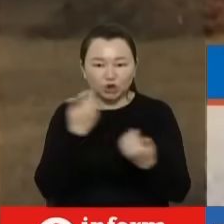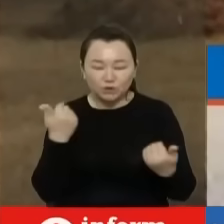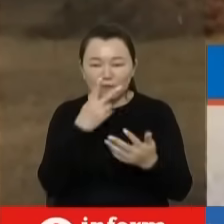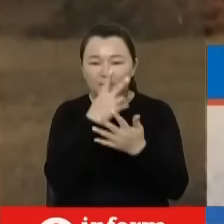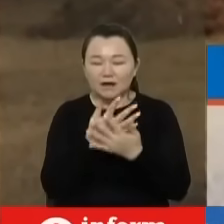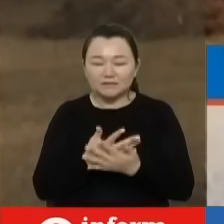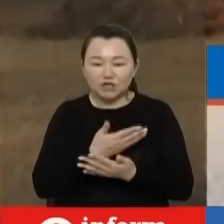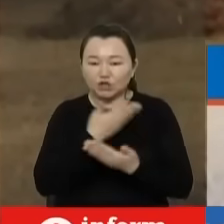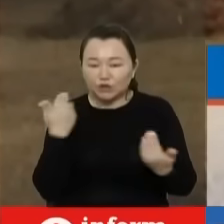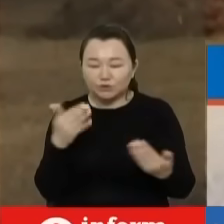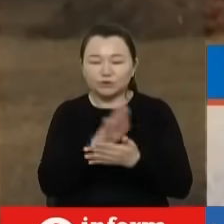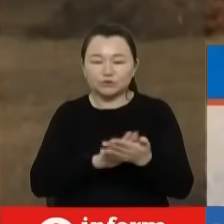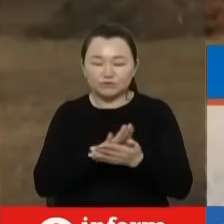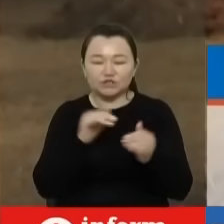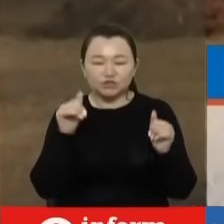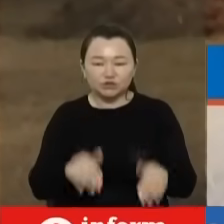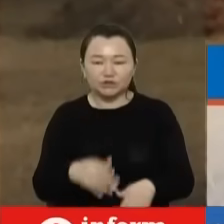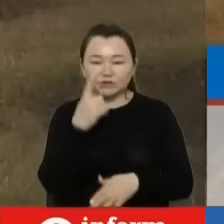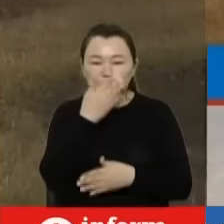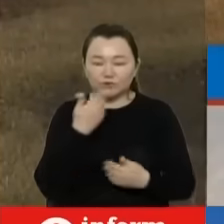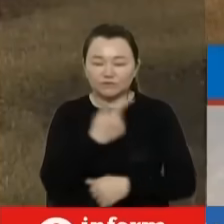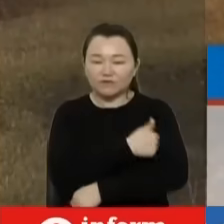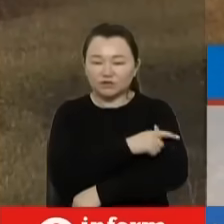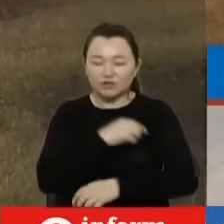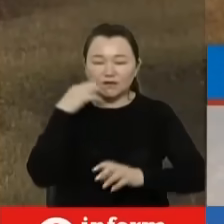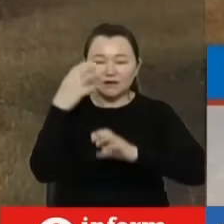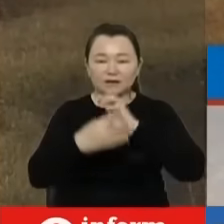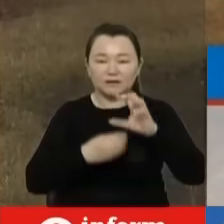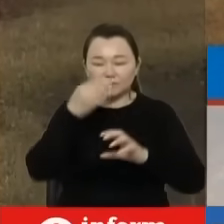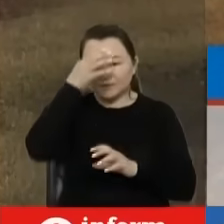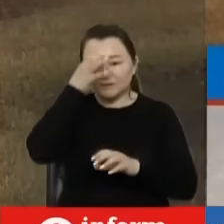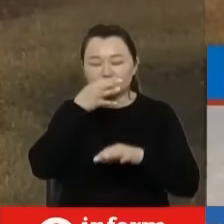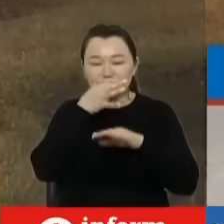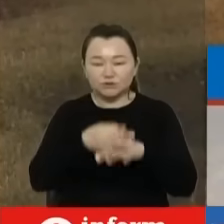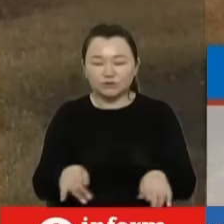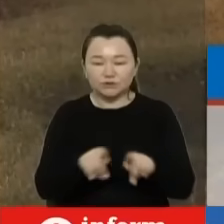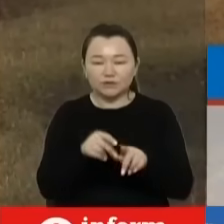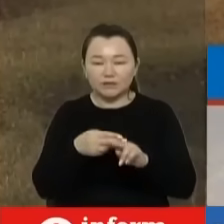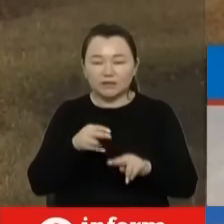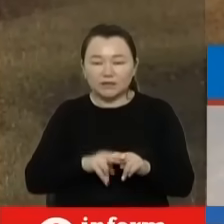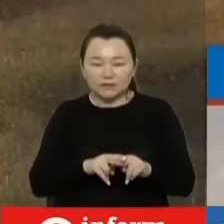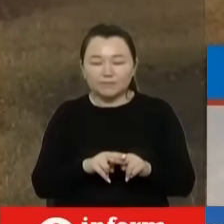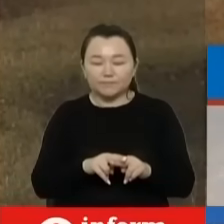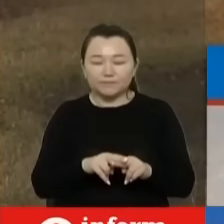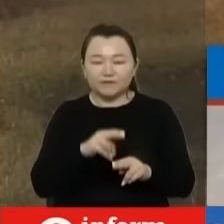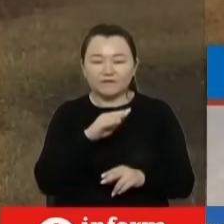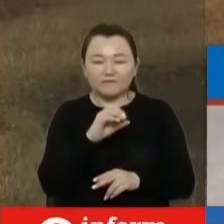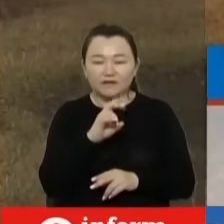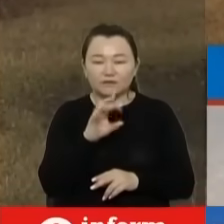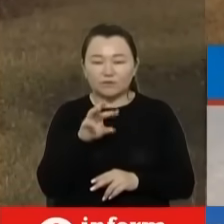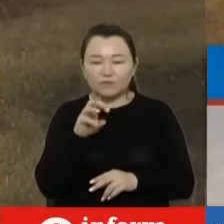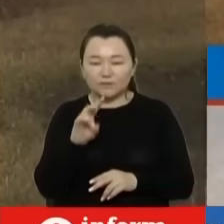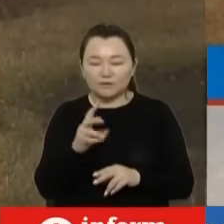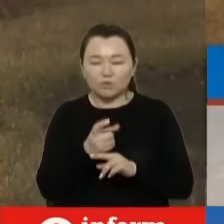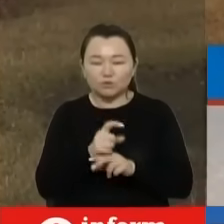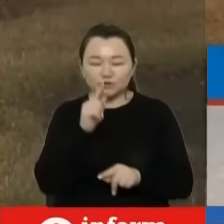жоқ. Сондықтан да әлі бір шешімге келген жоқ дәрігерлер. Әлемдік ғалымдардың айтуы бойынша да бұл феномен